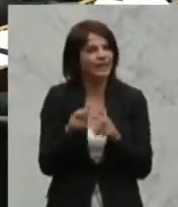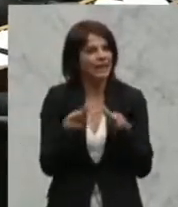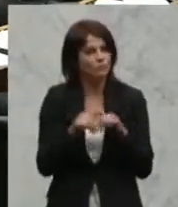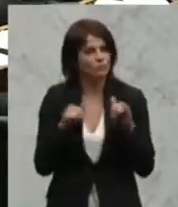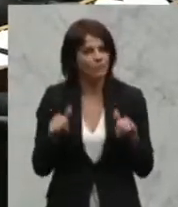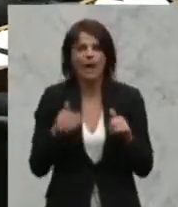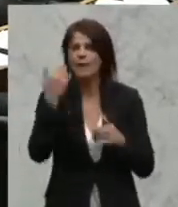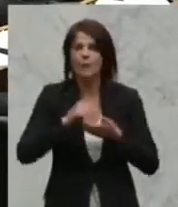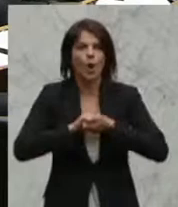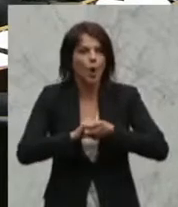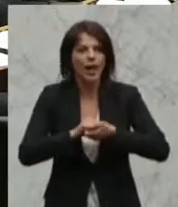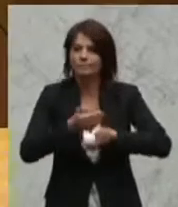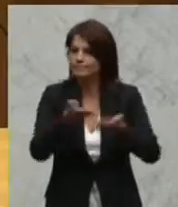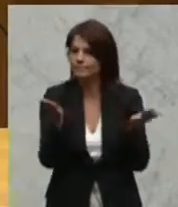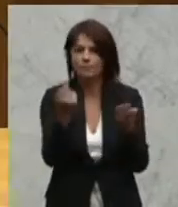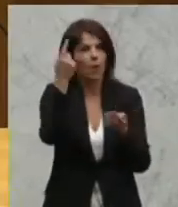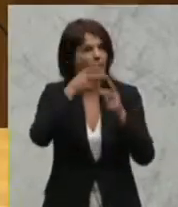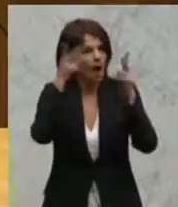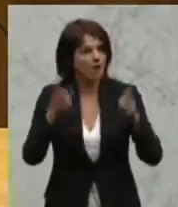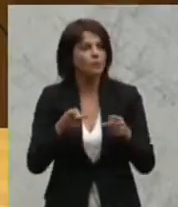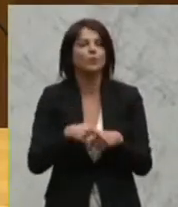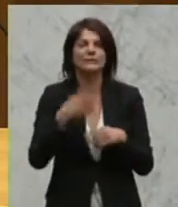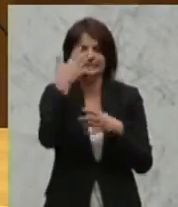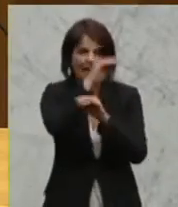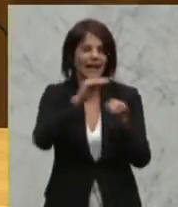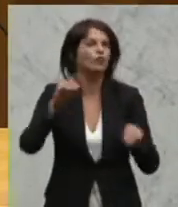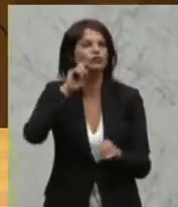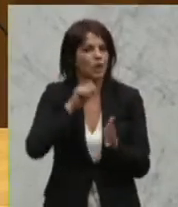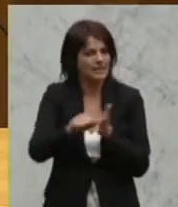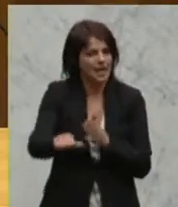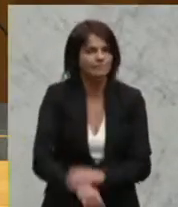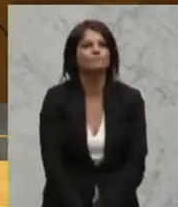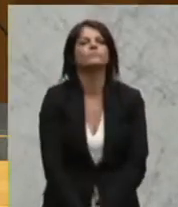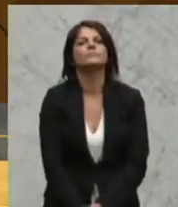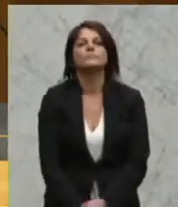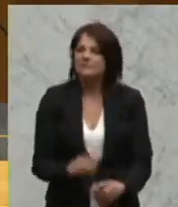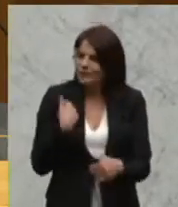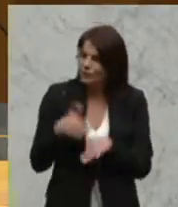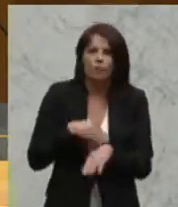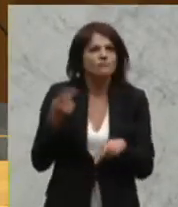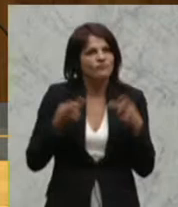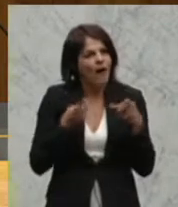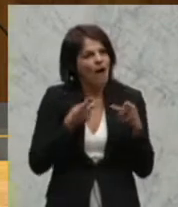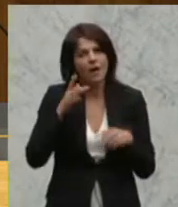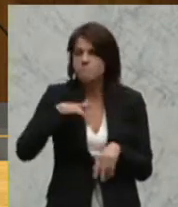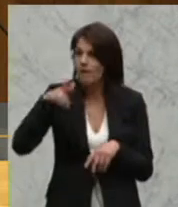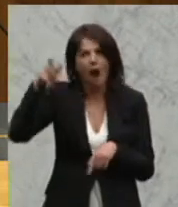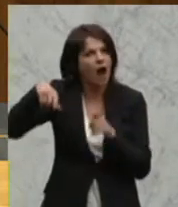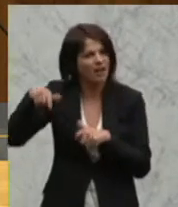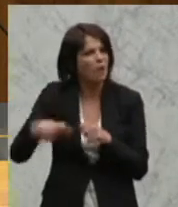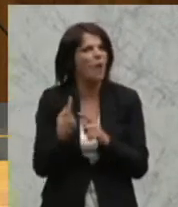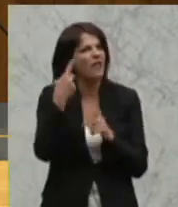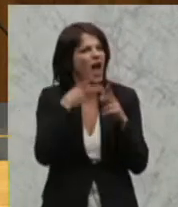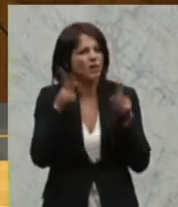Regierungsbank, liebe Kollegen im Hohen Haus und sehr geehrte Steuerzahler. Ich fand es schade, dass heute manche in diesem Hohen Haus nicht